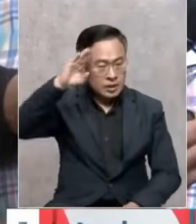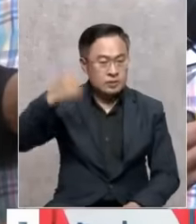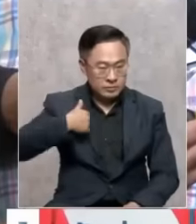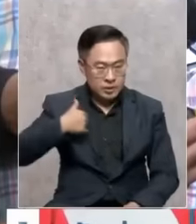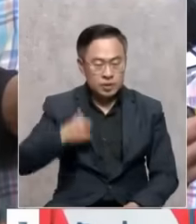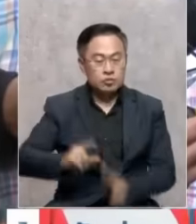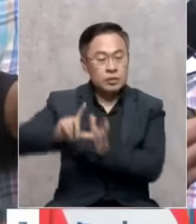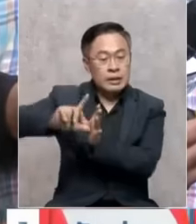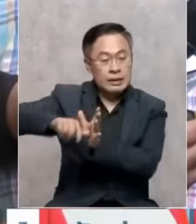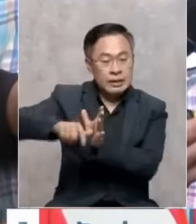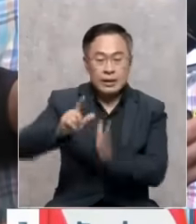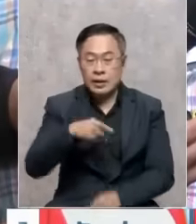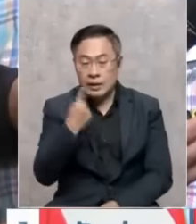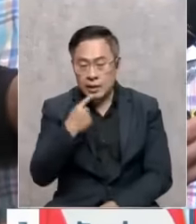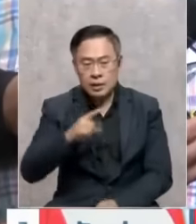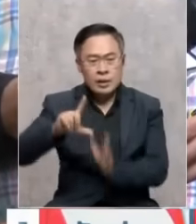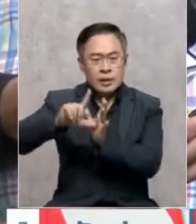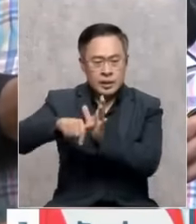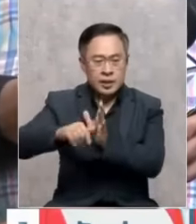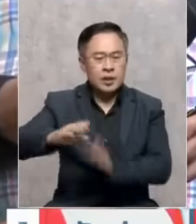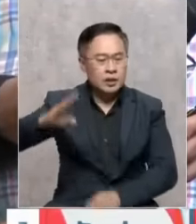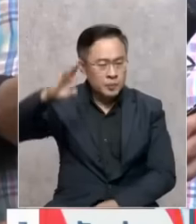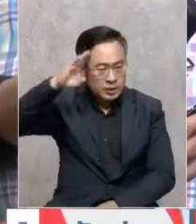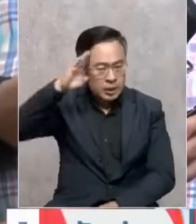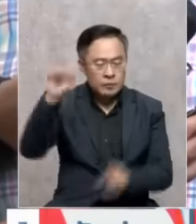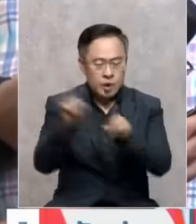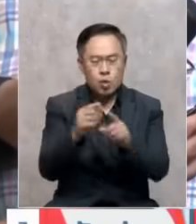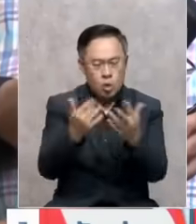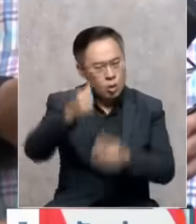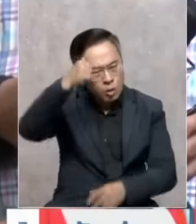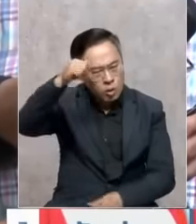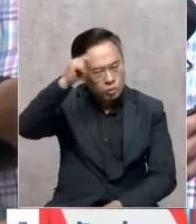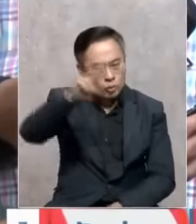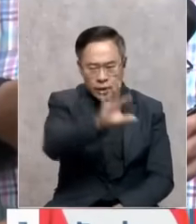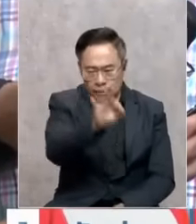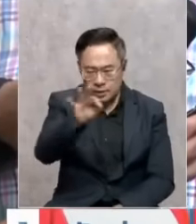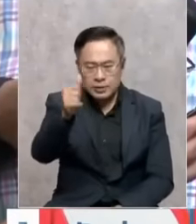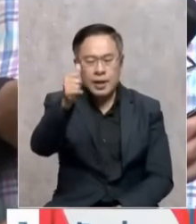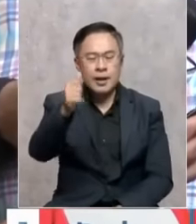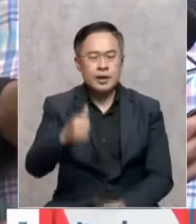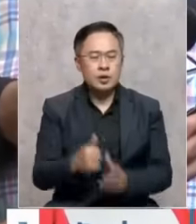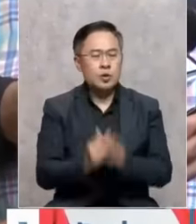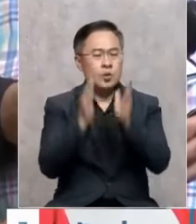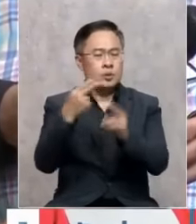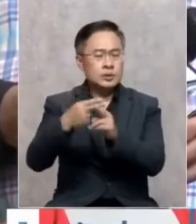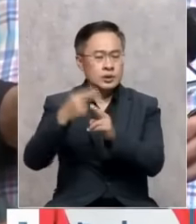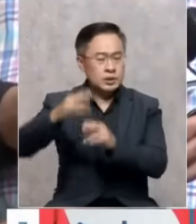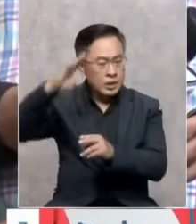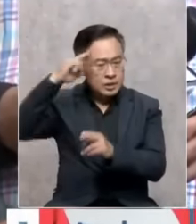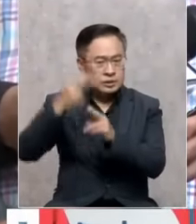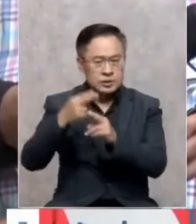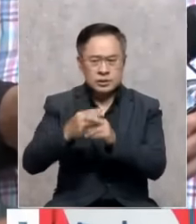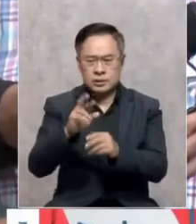กำลังหาอยู่ก็น่าจะเป็นทหารฮะเดี๋ยว 2-3 วันนี้ก็คงเรียบร้อยส่วนมีชื่อพลเอกณัฐพลนาคพาณิชย์คุณสุทินบอ